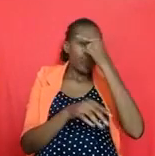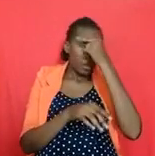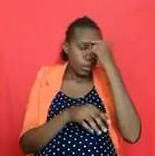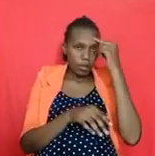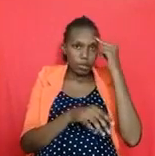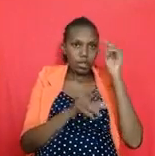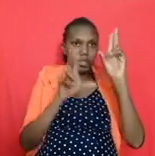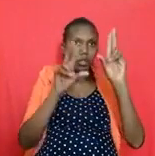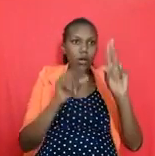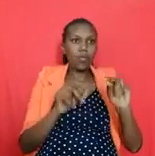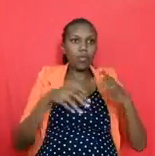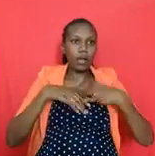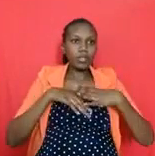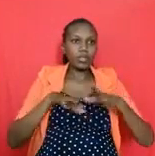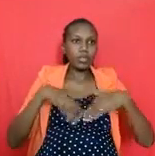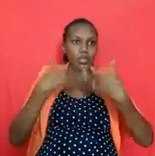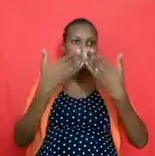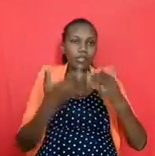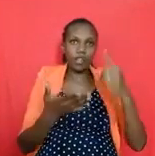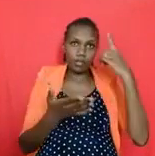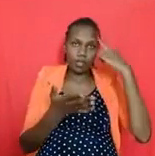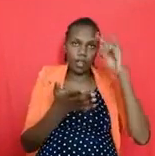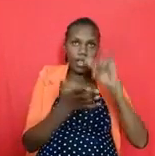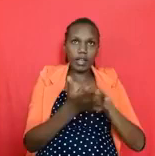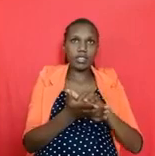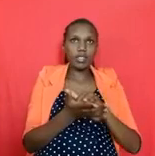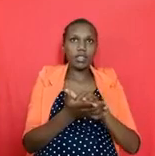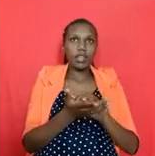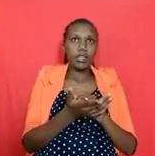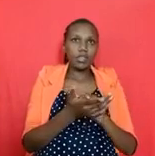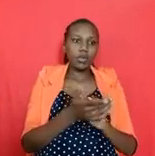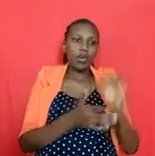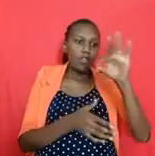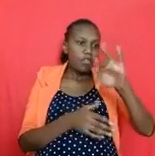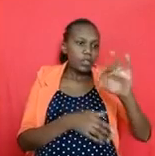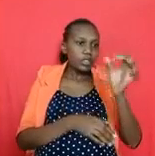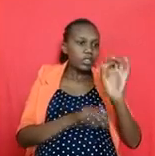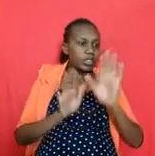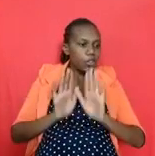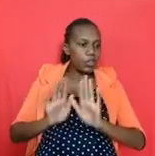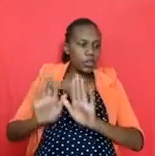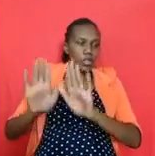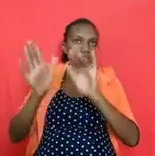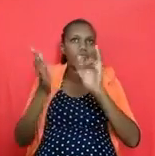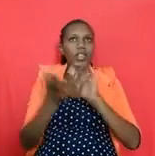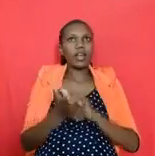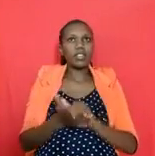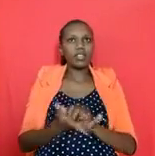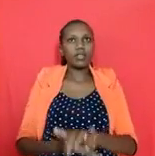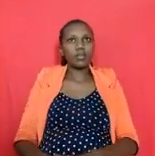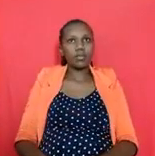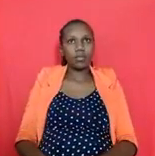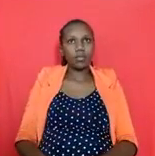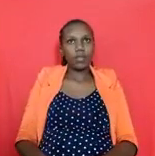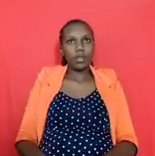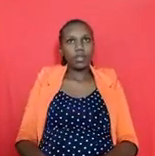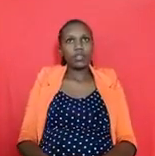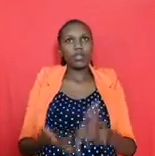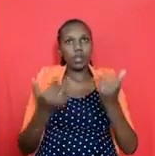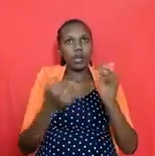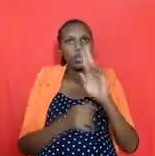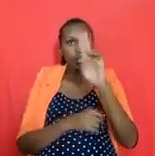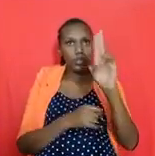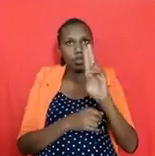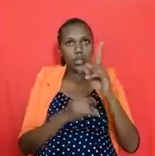gutire nomination ene mwikinyete wabici ya canon kogu tutigukorwo tugithura PCC member kogu tugukorwo